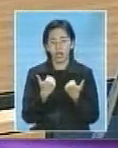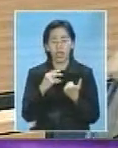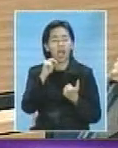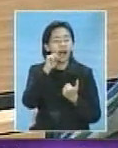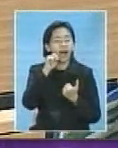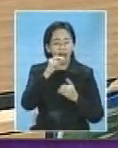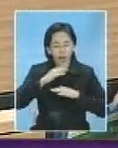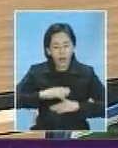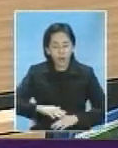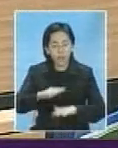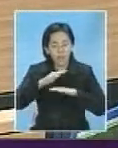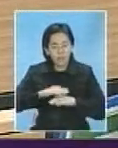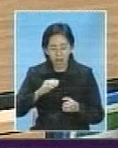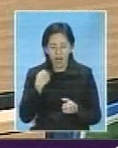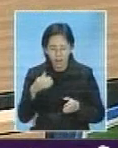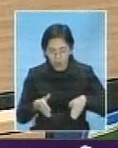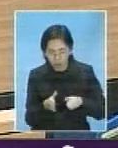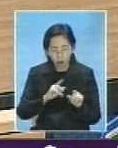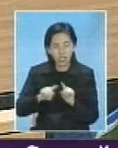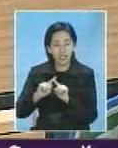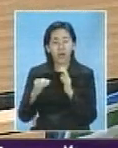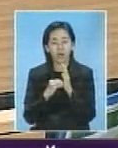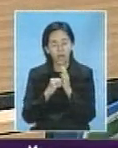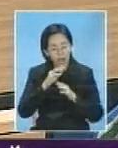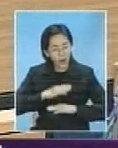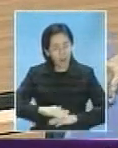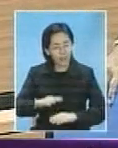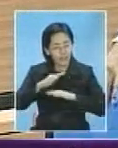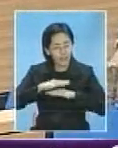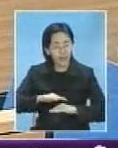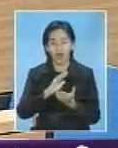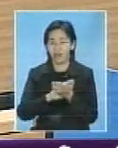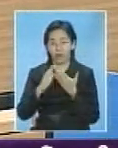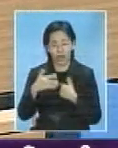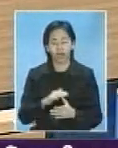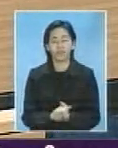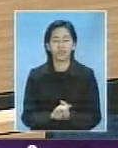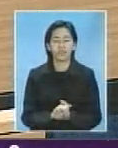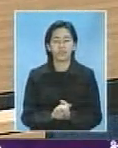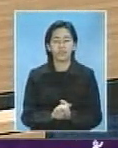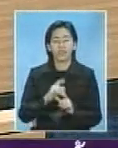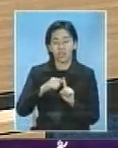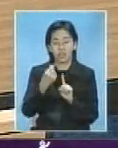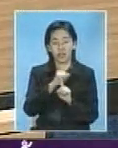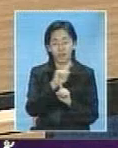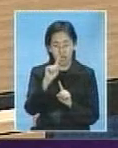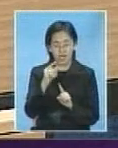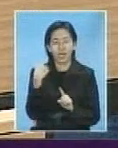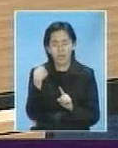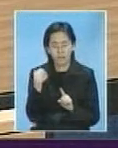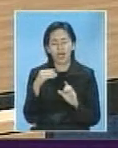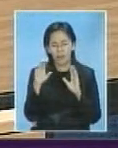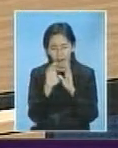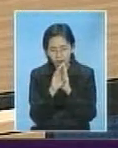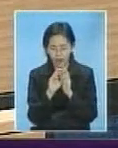ตามไปยังคลองต่างๆของกทม.แล้วในวันนั้นเนี่ยนะครับเป็นวันที่ภาพถ่ายทางดาวเทียมก็ได้ยืนยัน